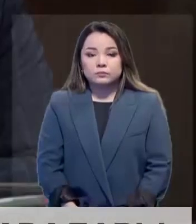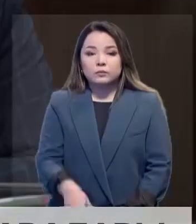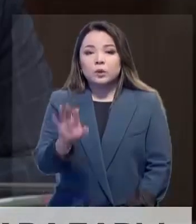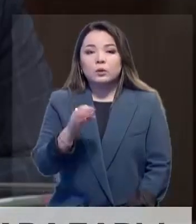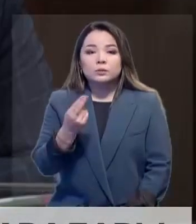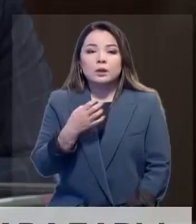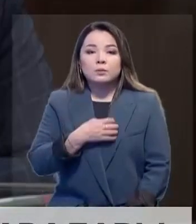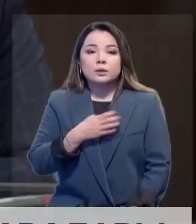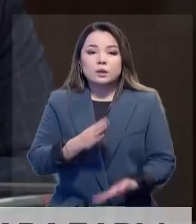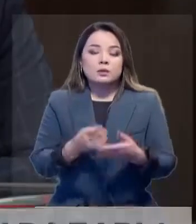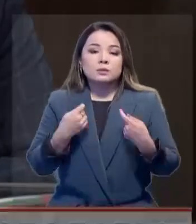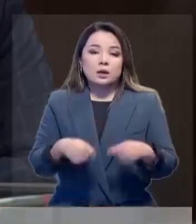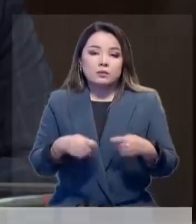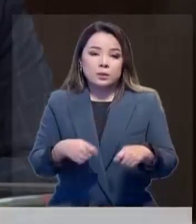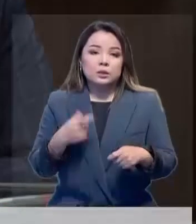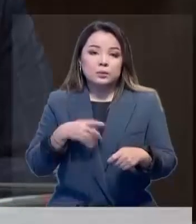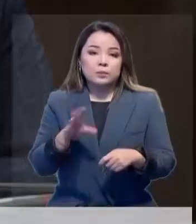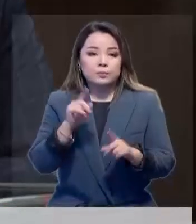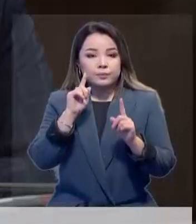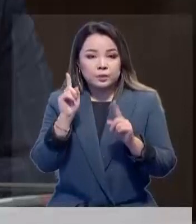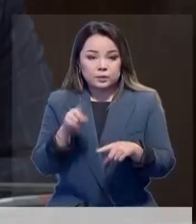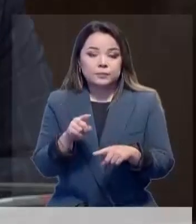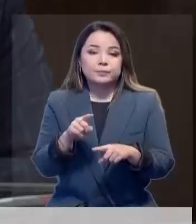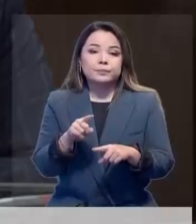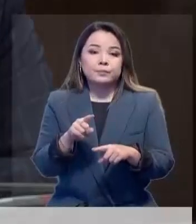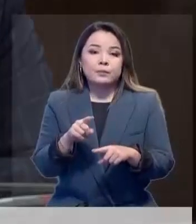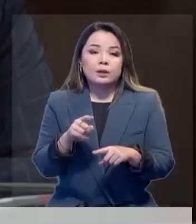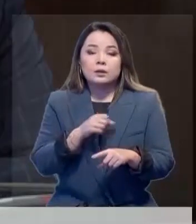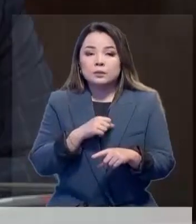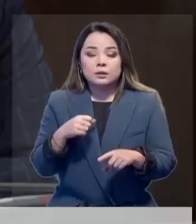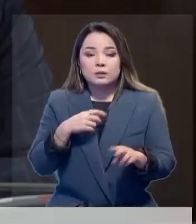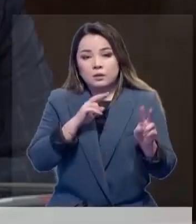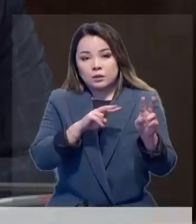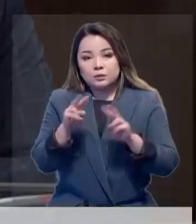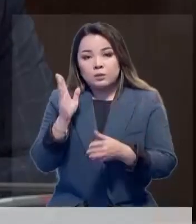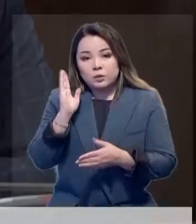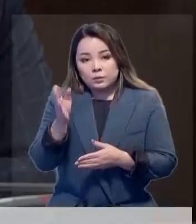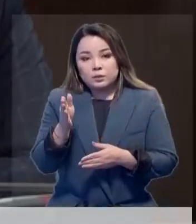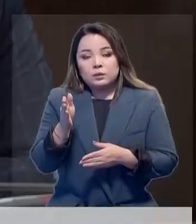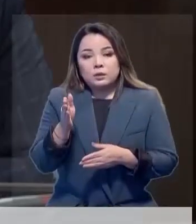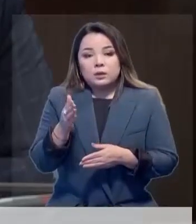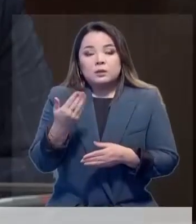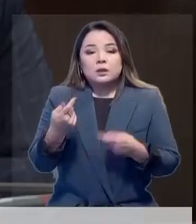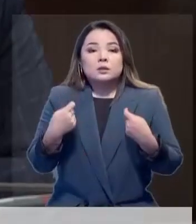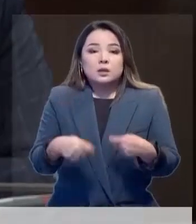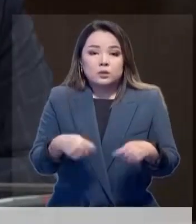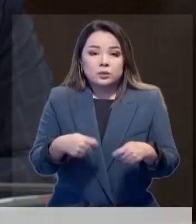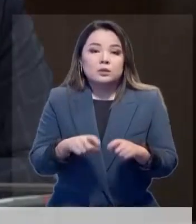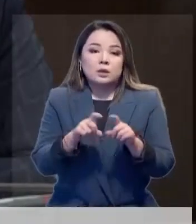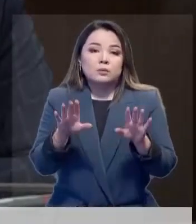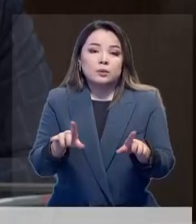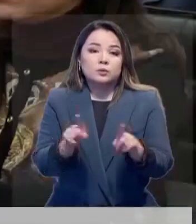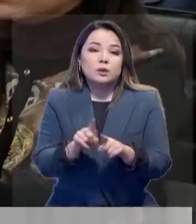Әлеуметтік маңызы бар тауарларды өзіңіз білесіз, біз қадағалаймыз. Сауда